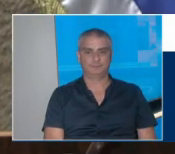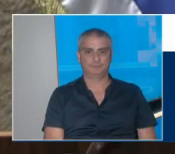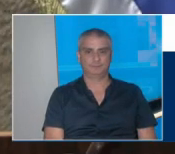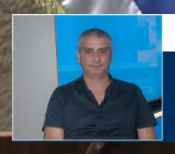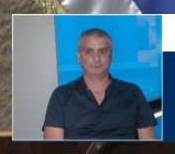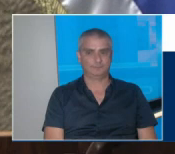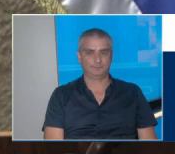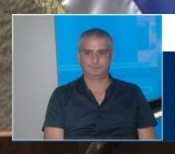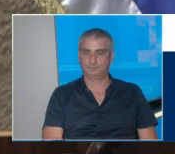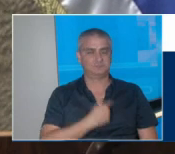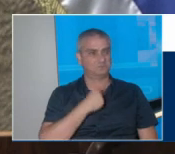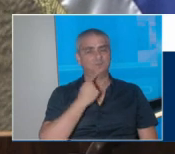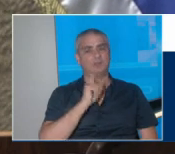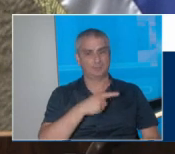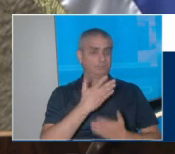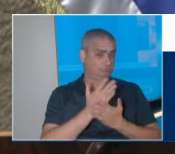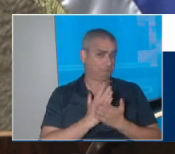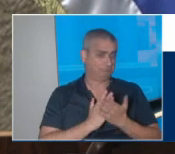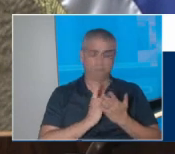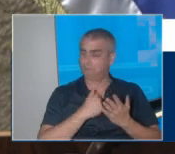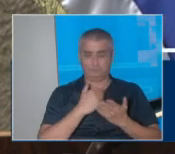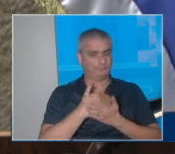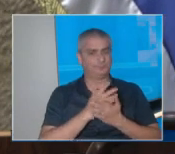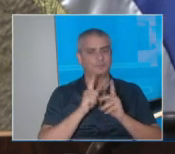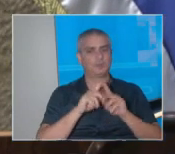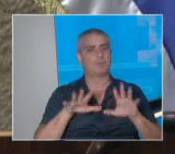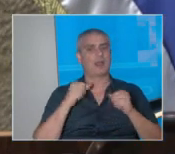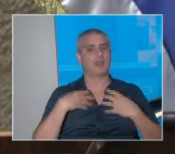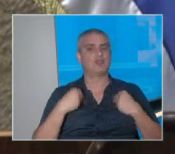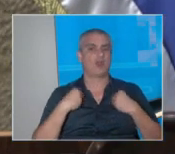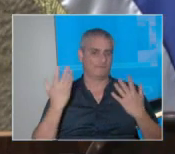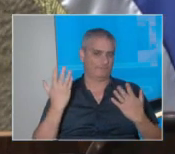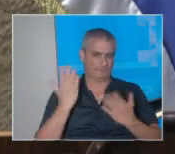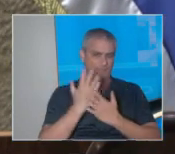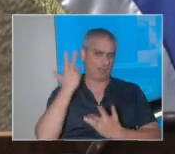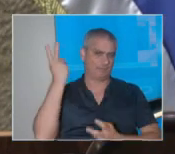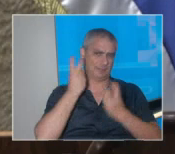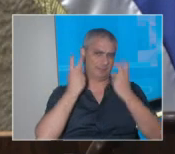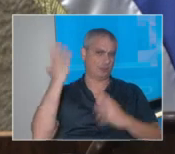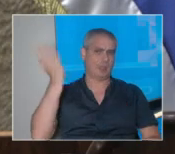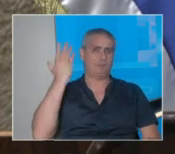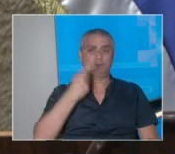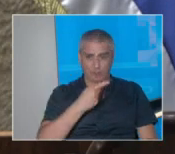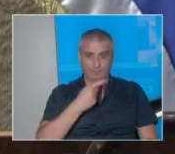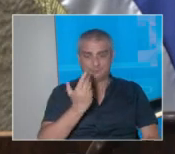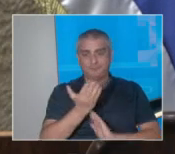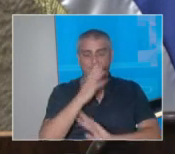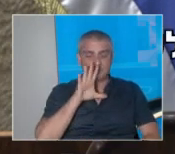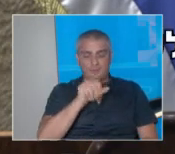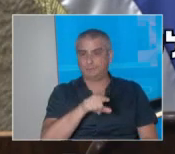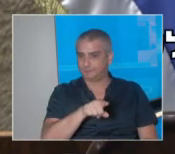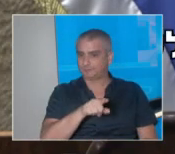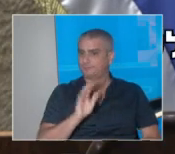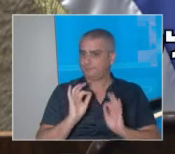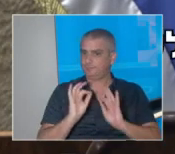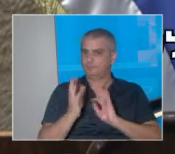אני לא שורל את זה, אני גם לא מחלק את זה. אני לא מחלק את אור הדוב מניסיון רב שנים לפני שצדים את הדוק. זה